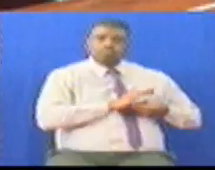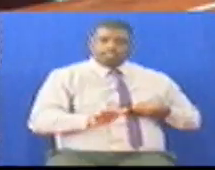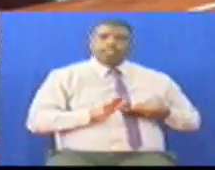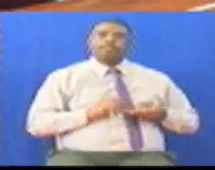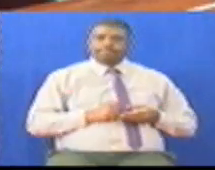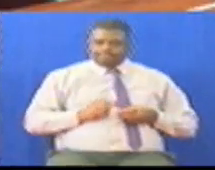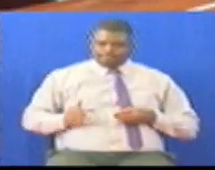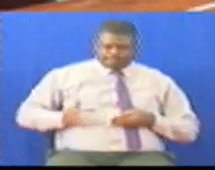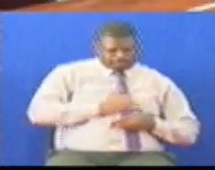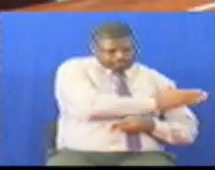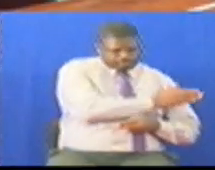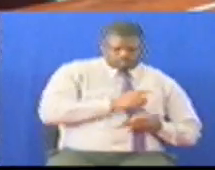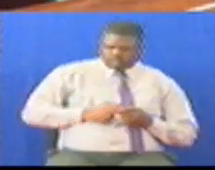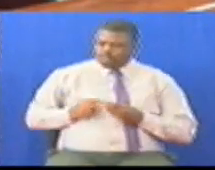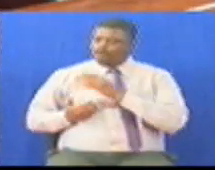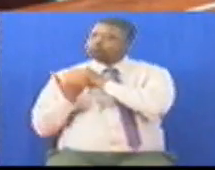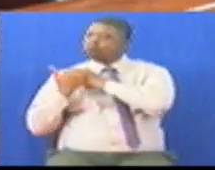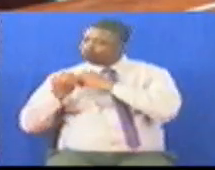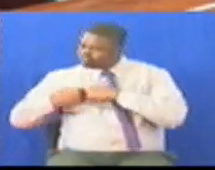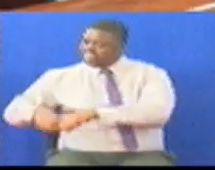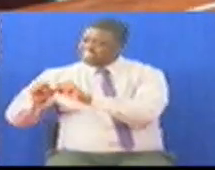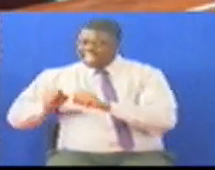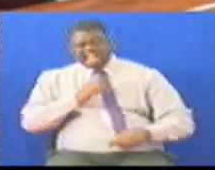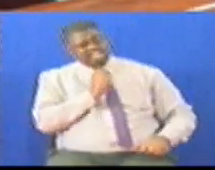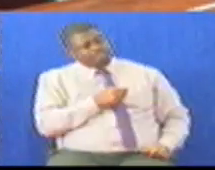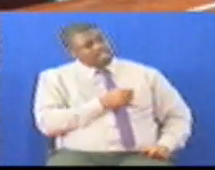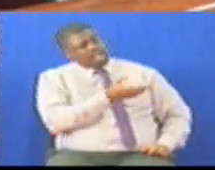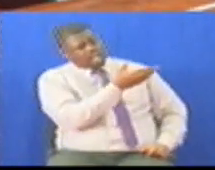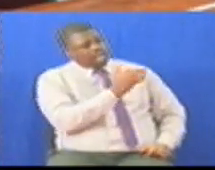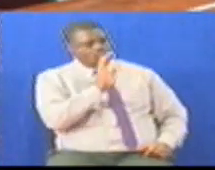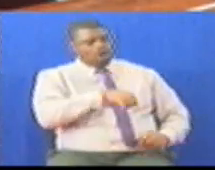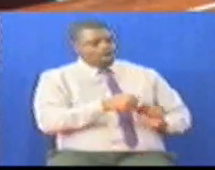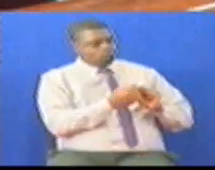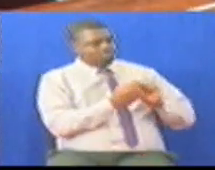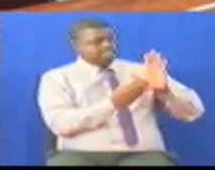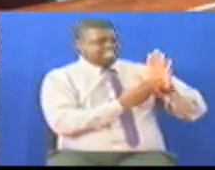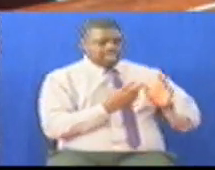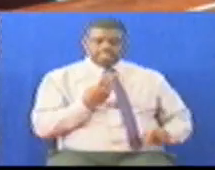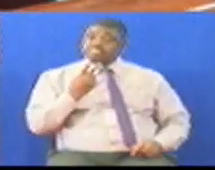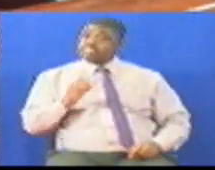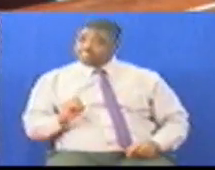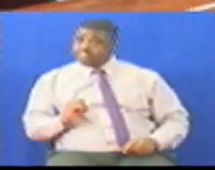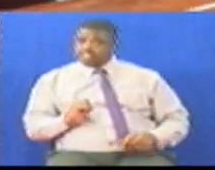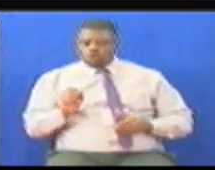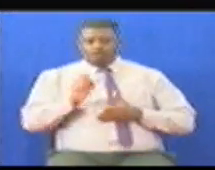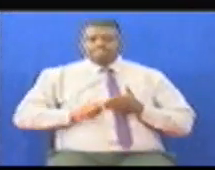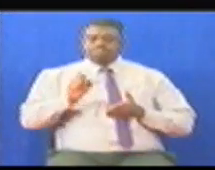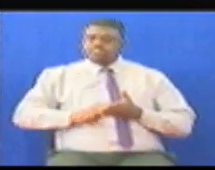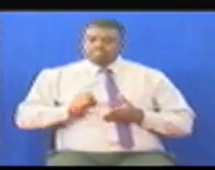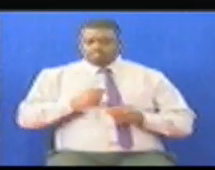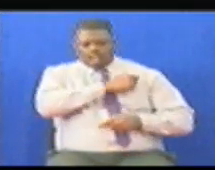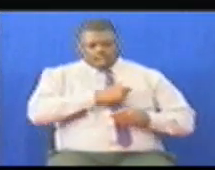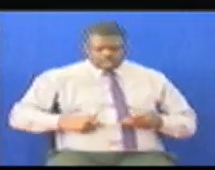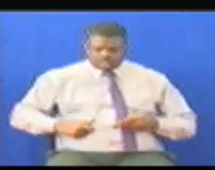Mheshimiwa Spika, ili kutekeleza majukumu katika mwaka wa fedha 19-20 ofisi ya Rais, sekretarieti